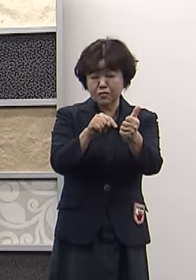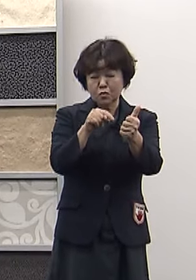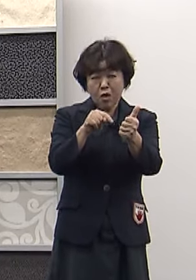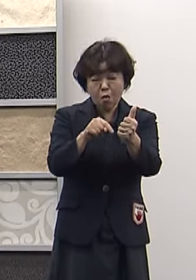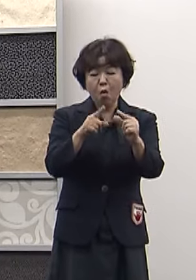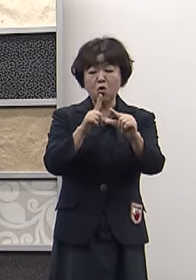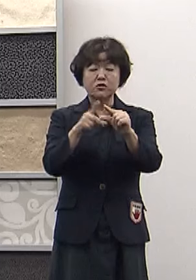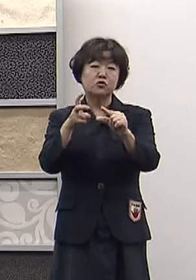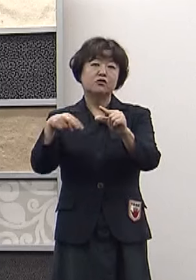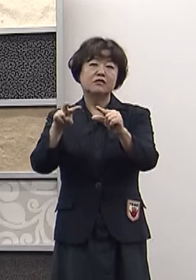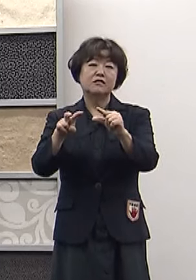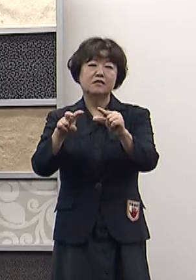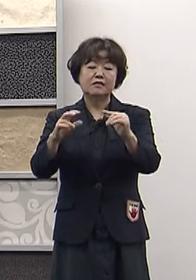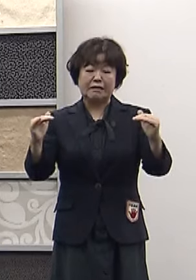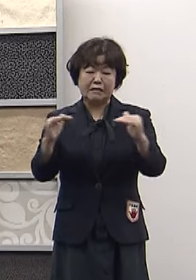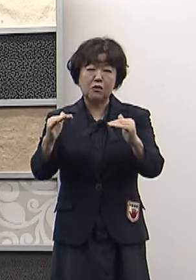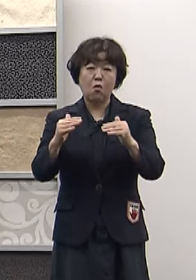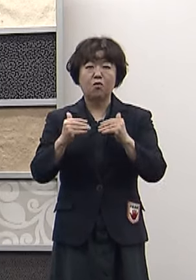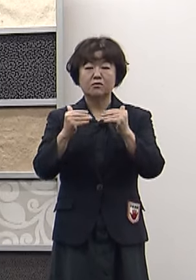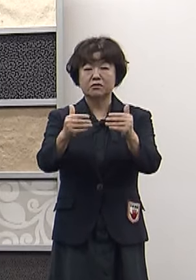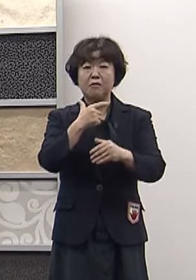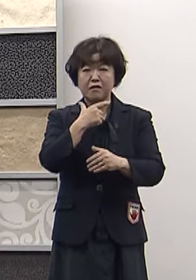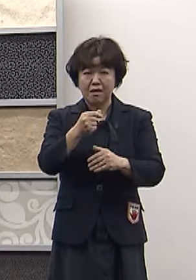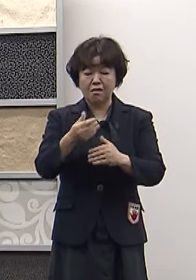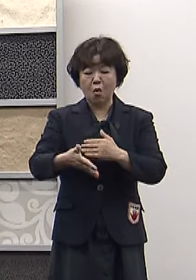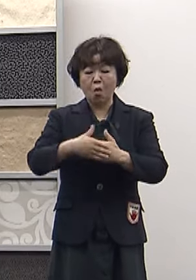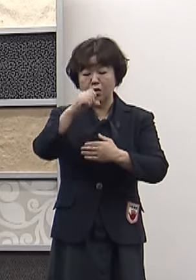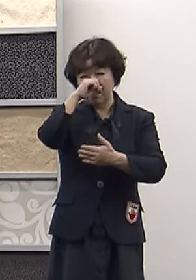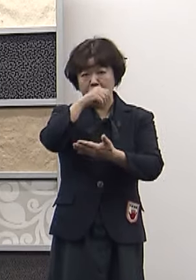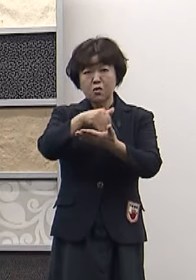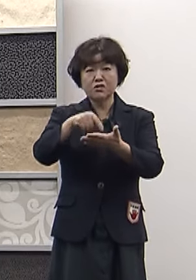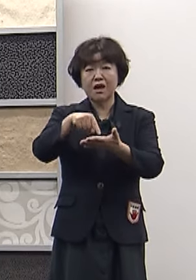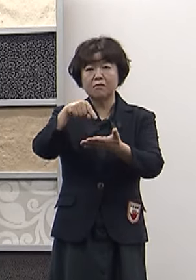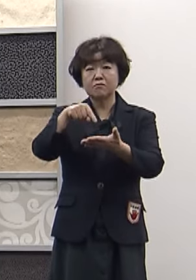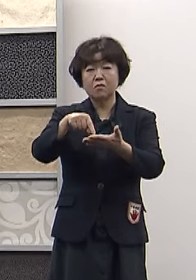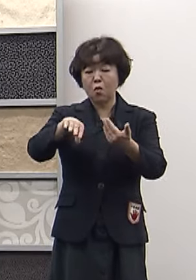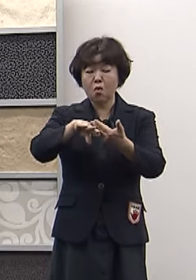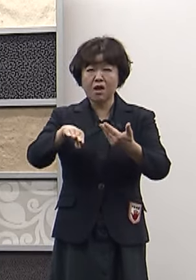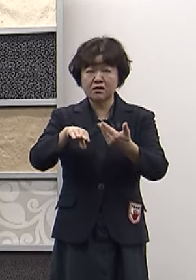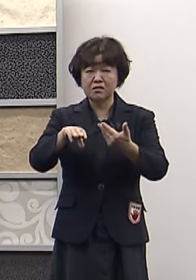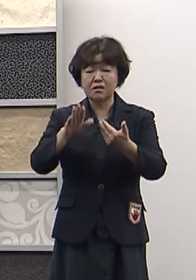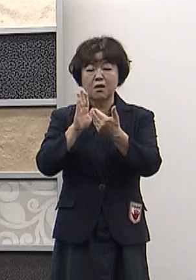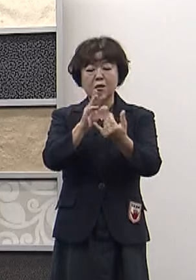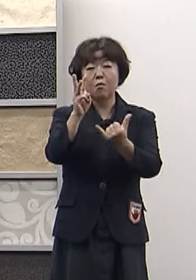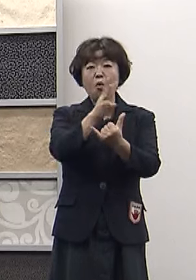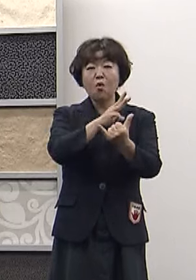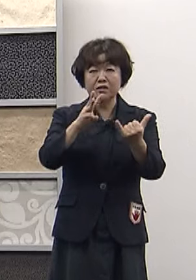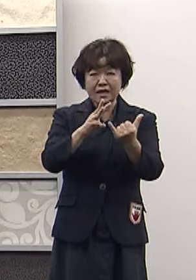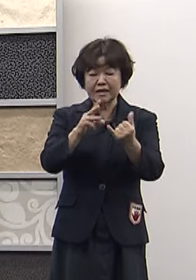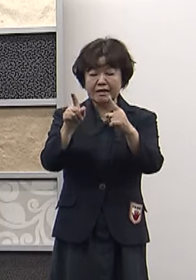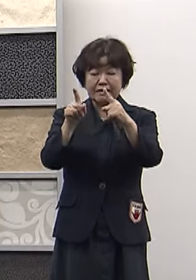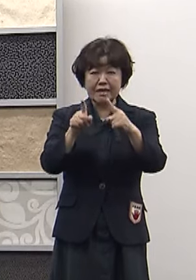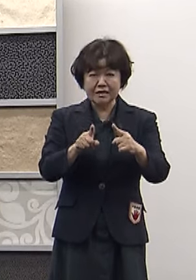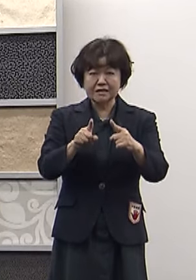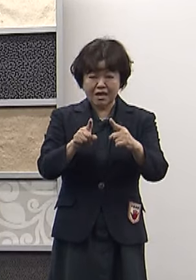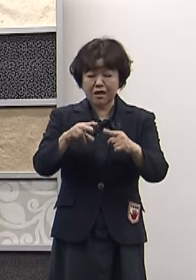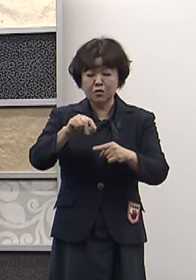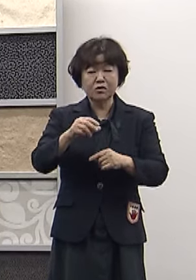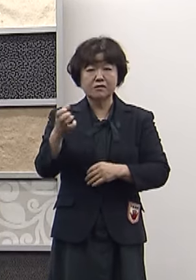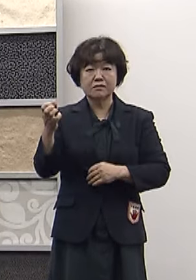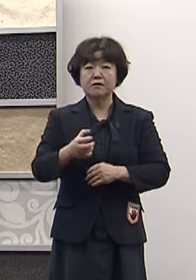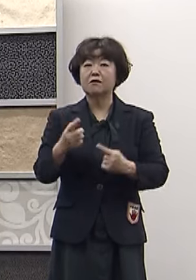います。今補正予算ですが、ハード面で防災減災、県土の強靭化に向け公共事